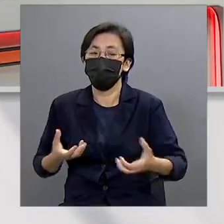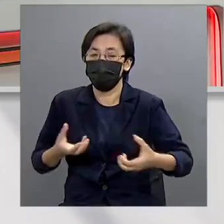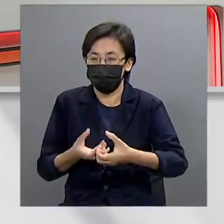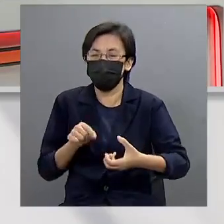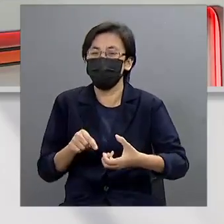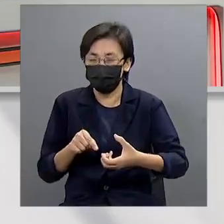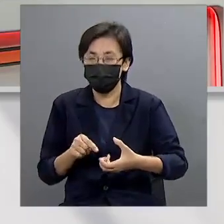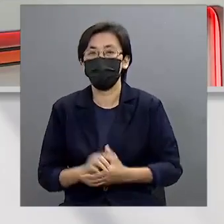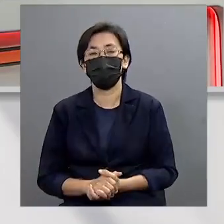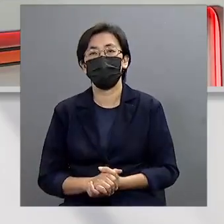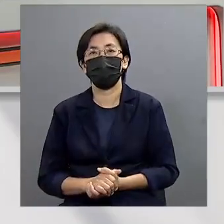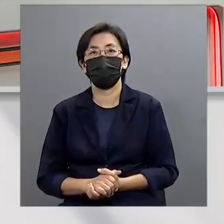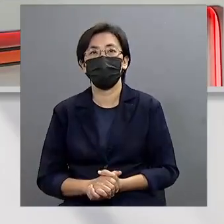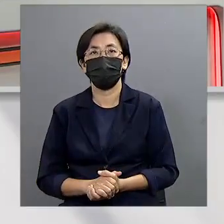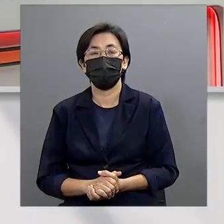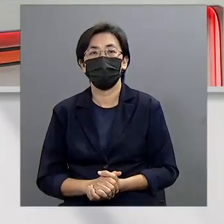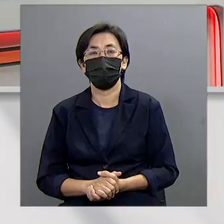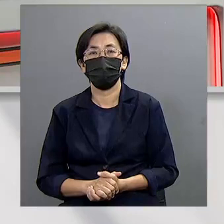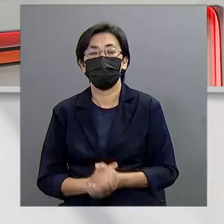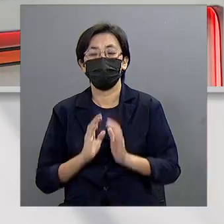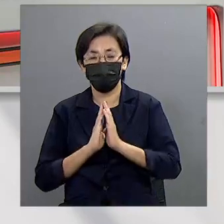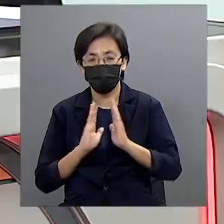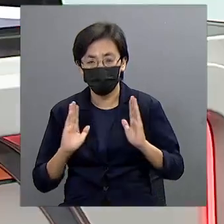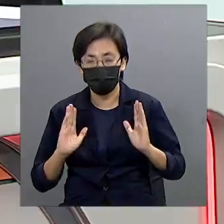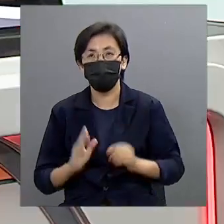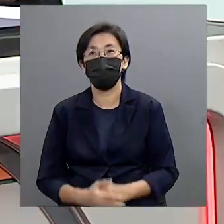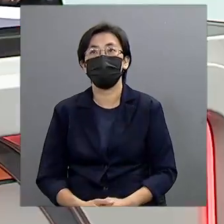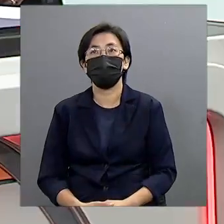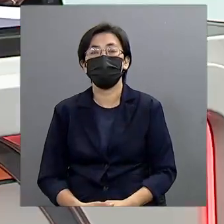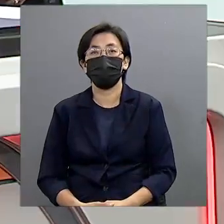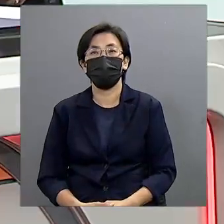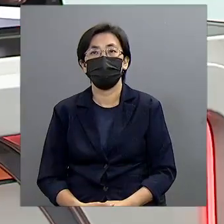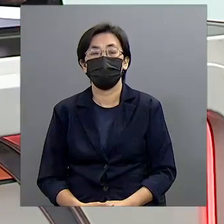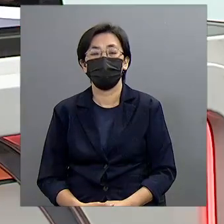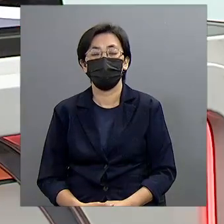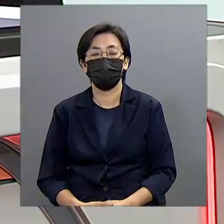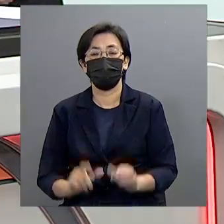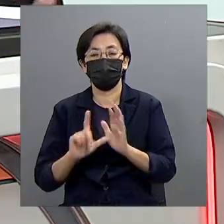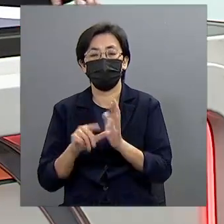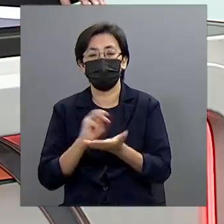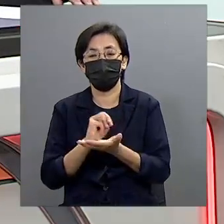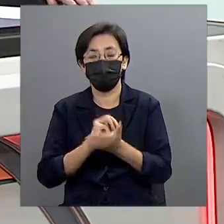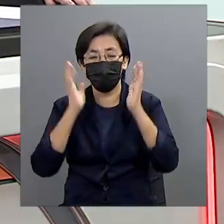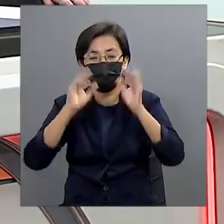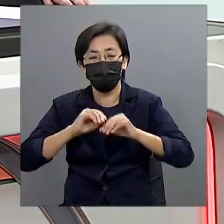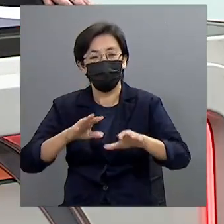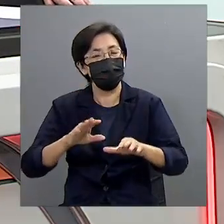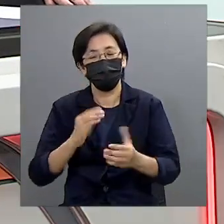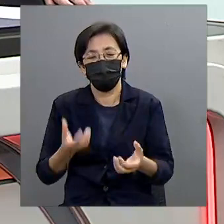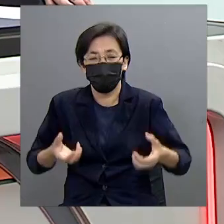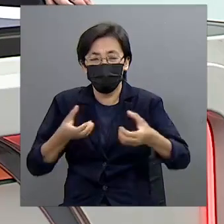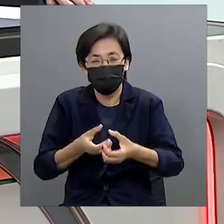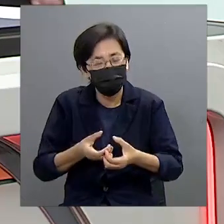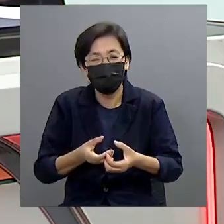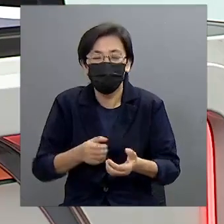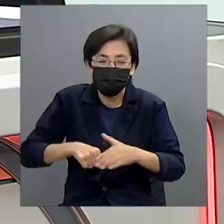มครับผมยินดีครับผม ขอบคุณค่ะคุณธนากรคมกฤตนะคะเลขาธิการมูลนิธิรณรงค์หยุดพนันนะคะก็เป็น